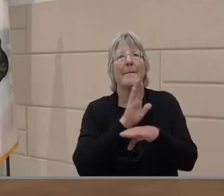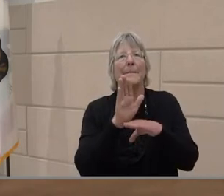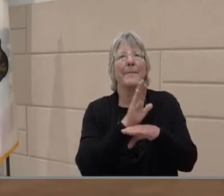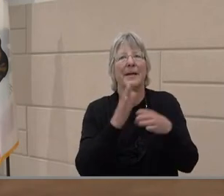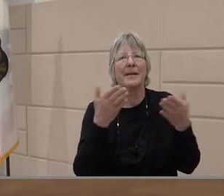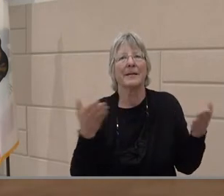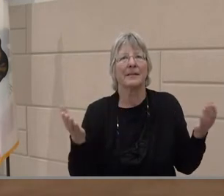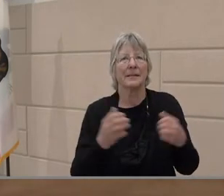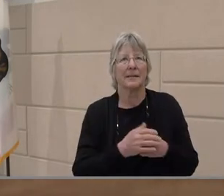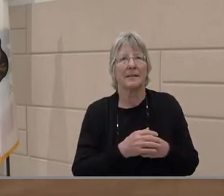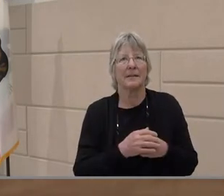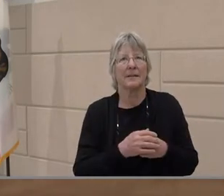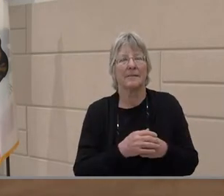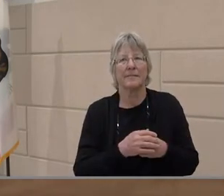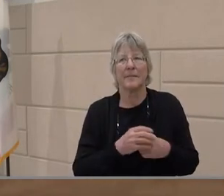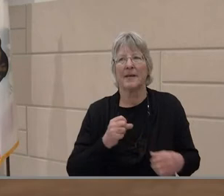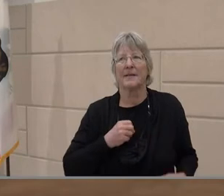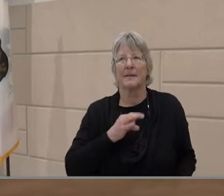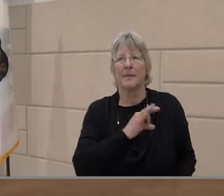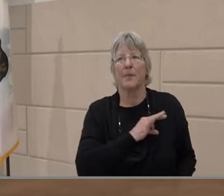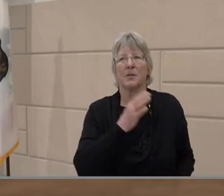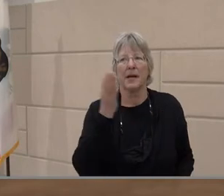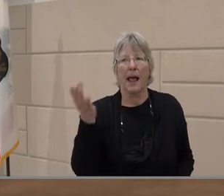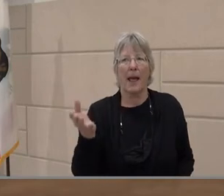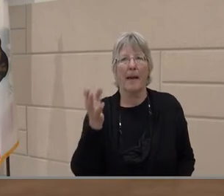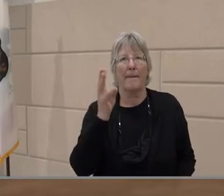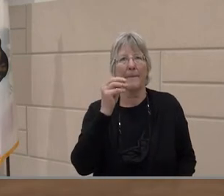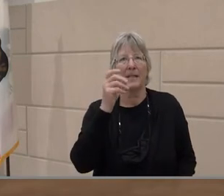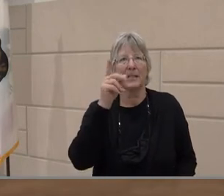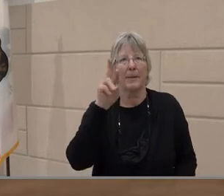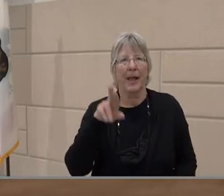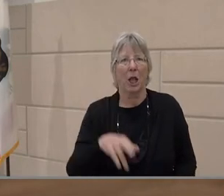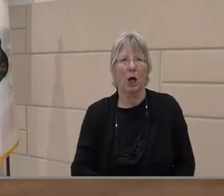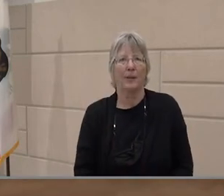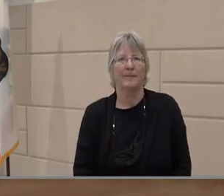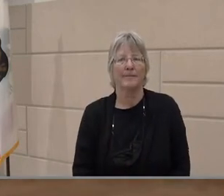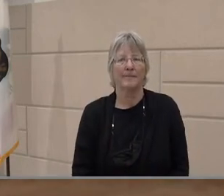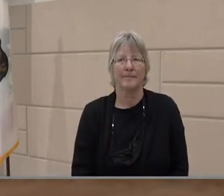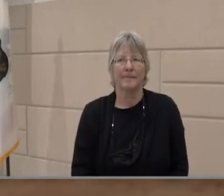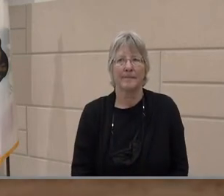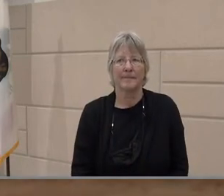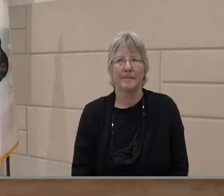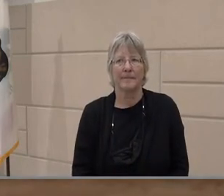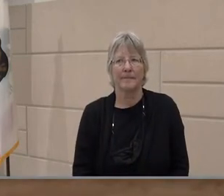ចង់និយាយអំពីពាណិជ្ជកម្មលោកមានលើសូមបញ្ចេញមតិ